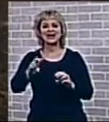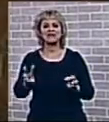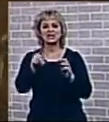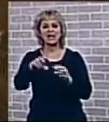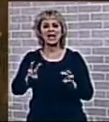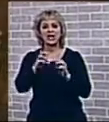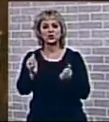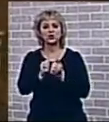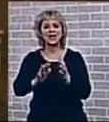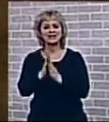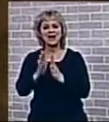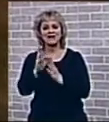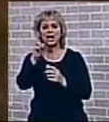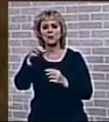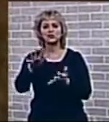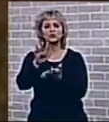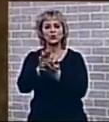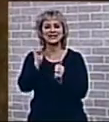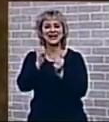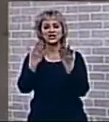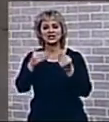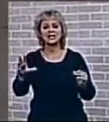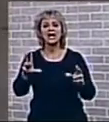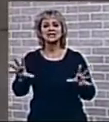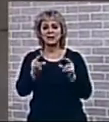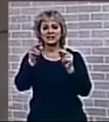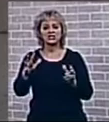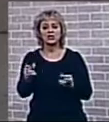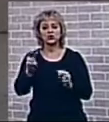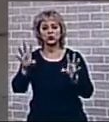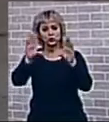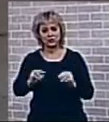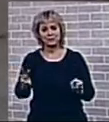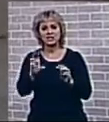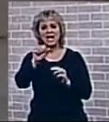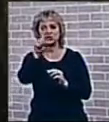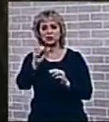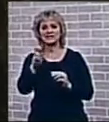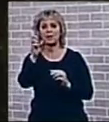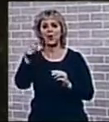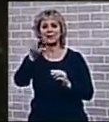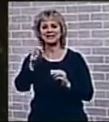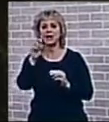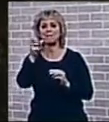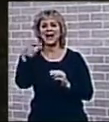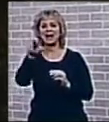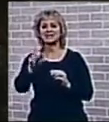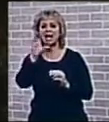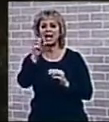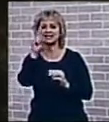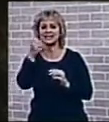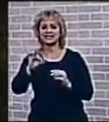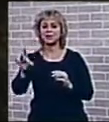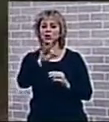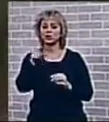возгорания. Горят сухая трава, камыш, мусор. Каждый день спасатели выезжают тушить пожары в Азовском, Обливском, Багаевском и Аксайском